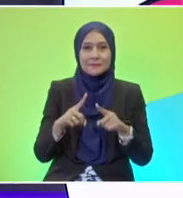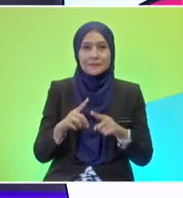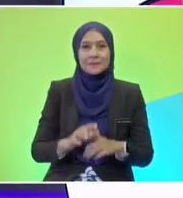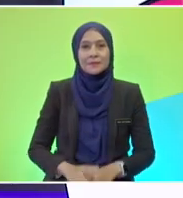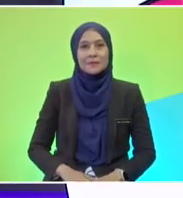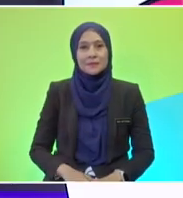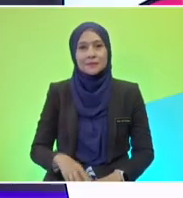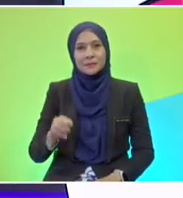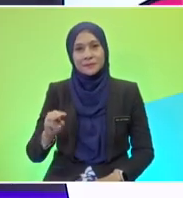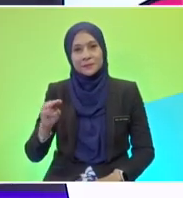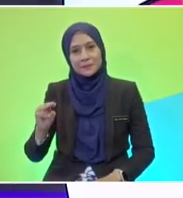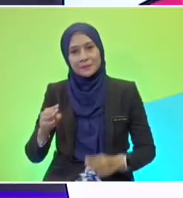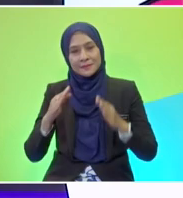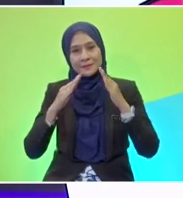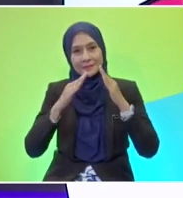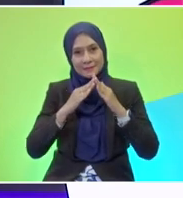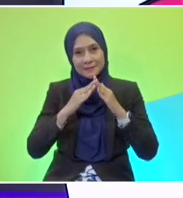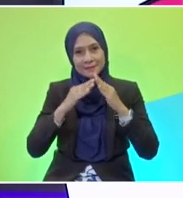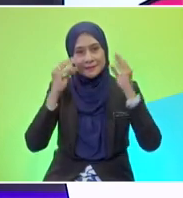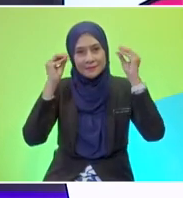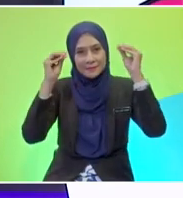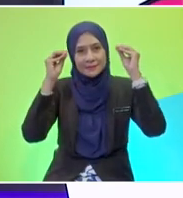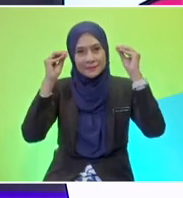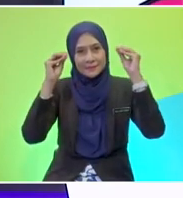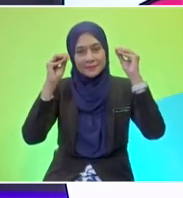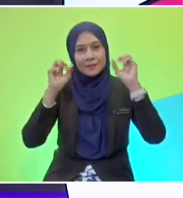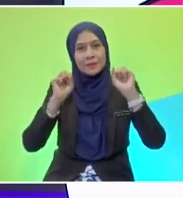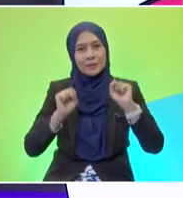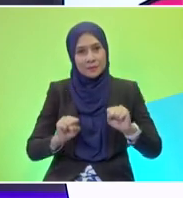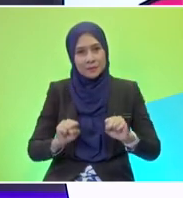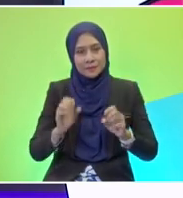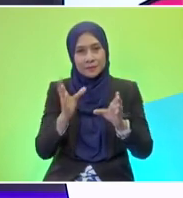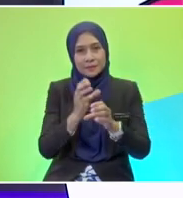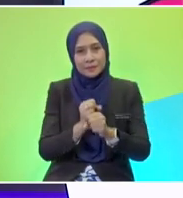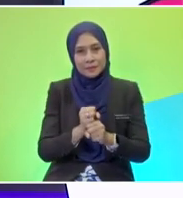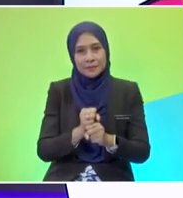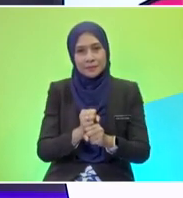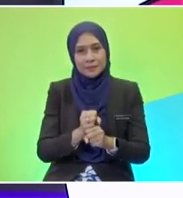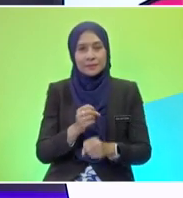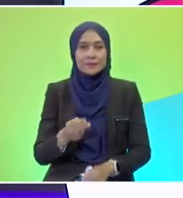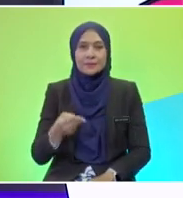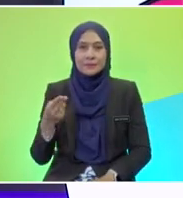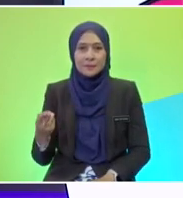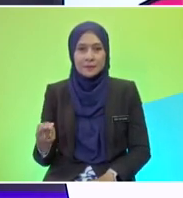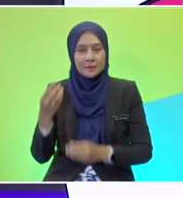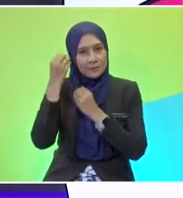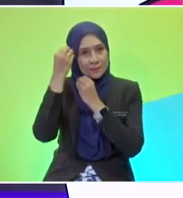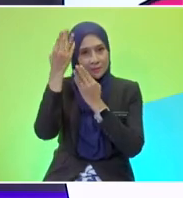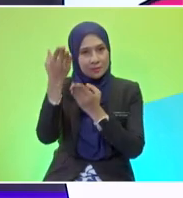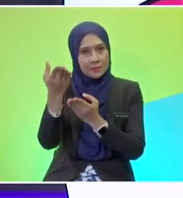rumah, guru-guru ataupun sesiapa saja boleh juga mendapatkan bahan dan juga maklumat di